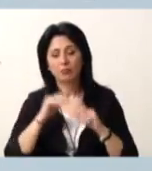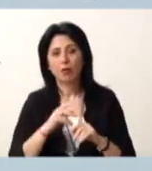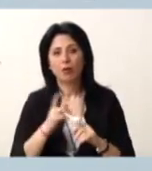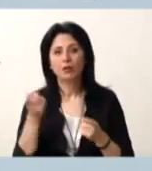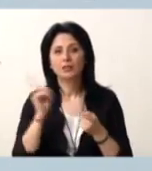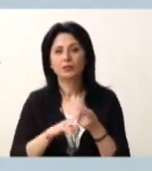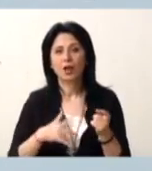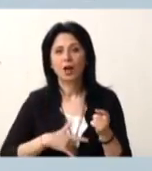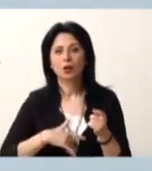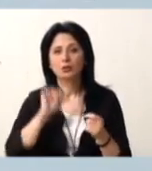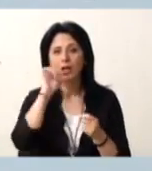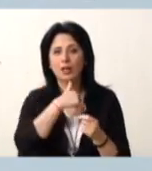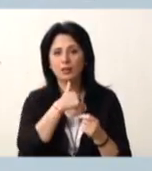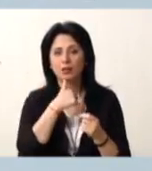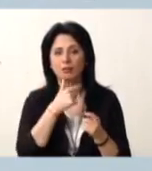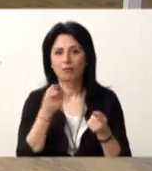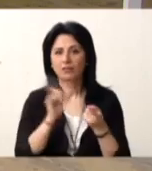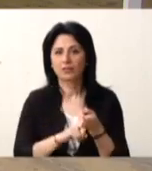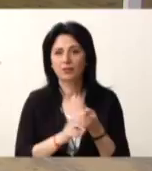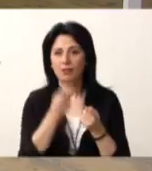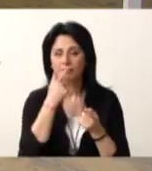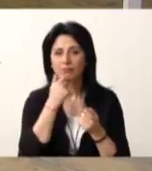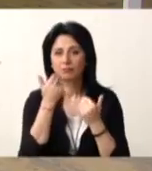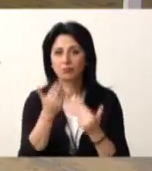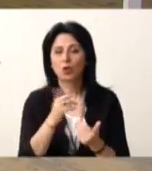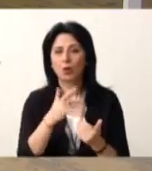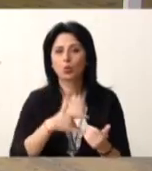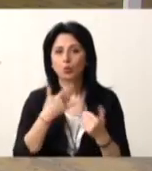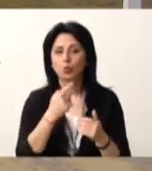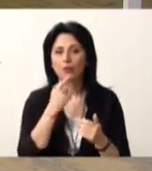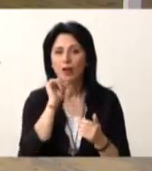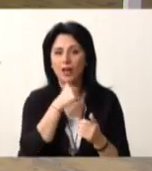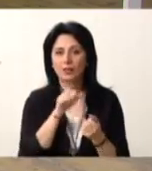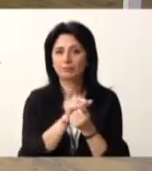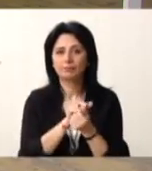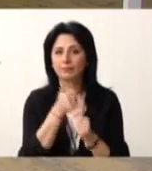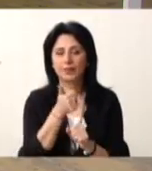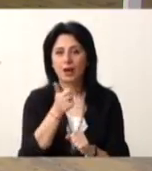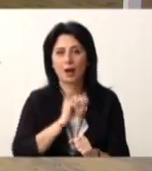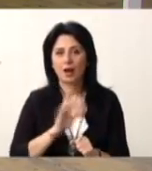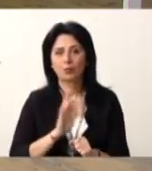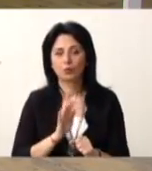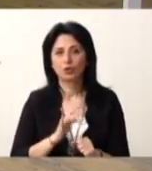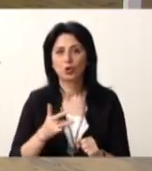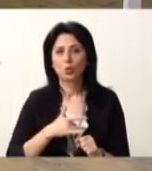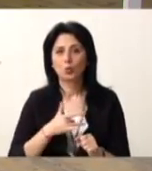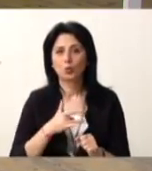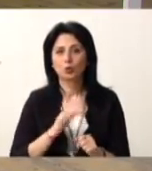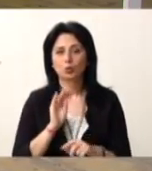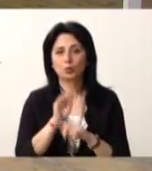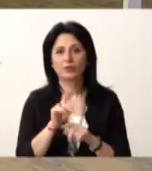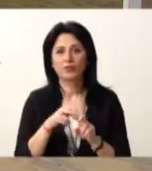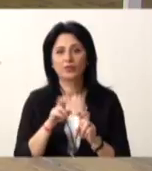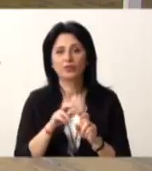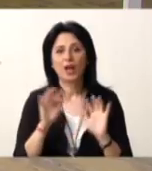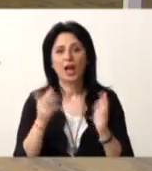რეფლუქსის მაპროვოცირებელი. რა თქმა უნდა, ასევე მედიკამენტები, რომლებიც ვთქვათ კუჭის სეკრეციას უმატებენ. ეს